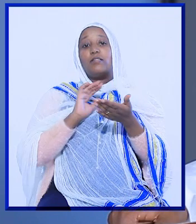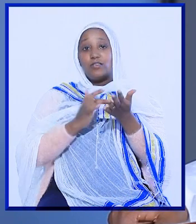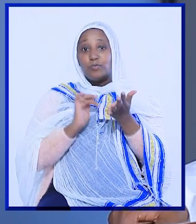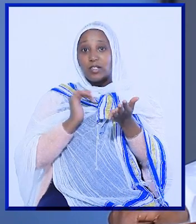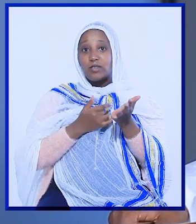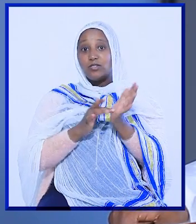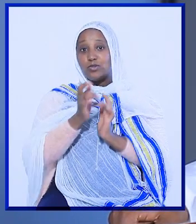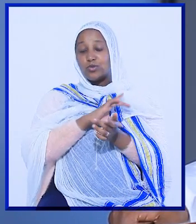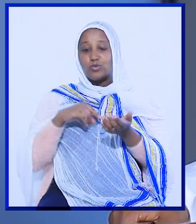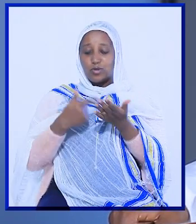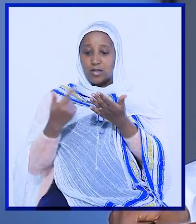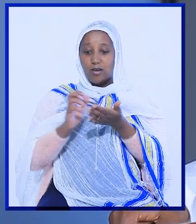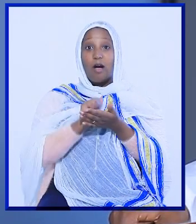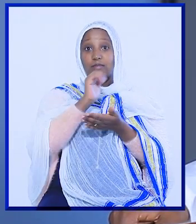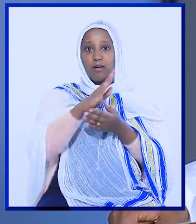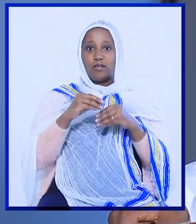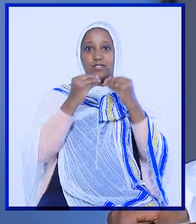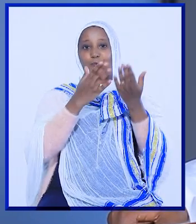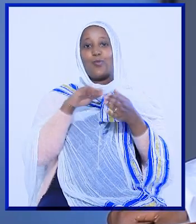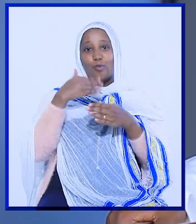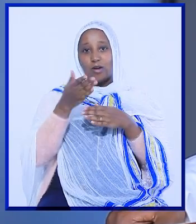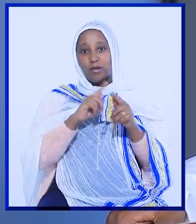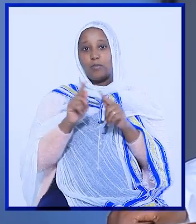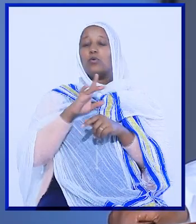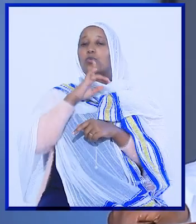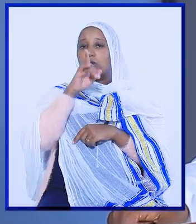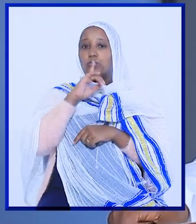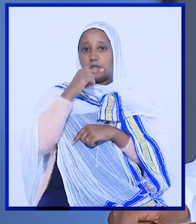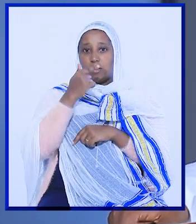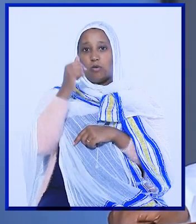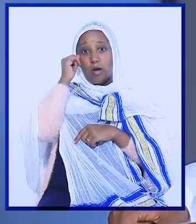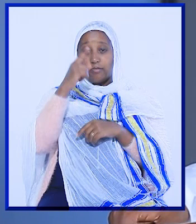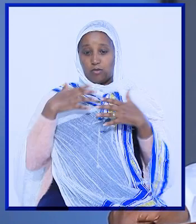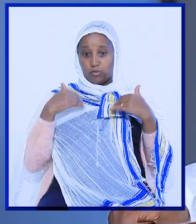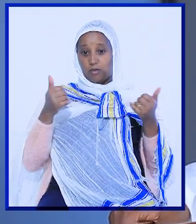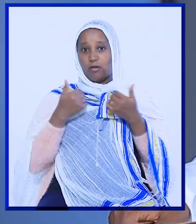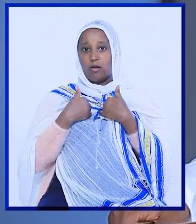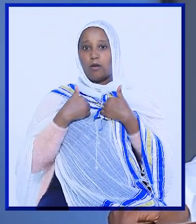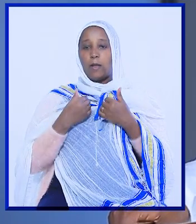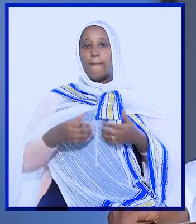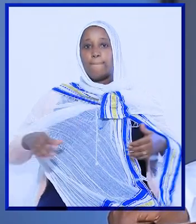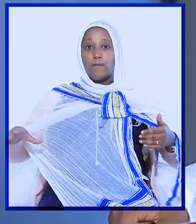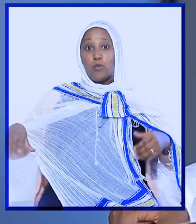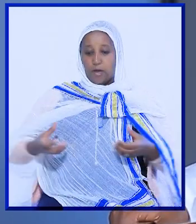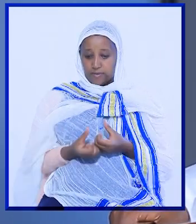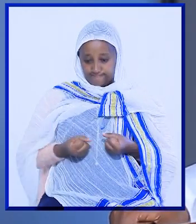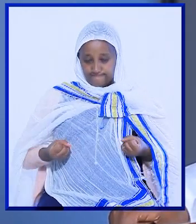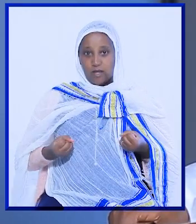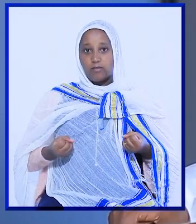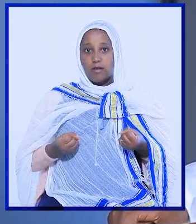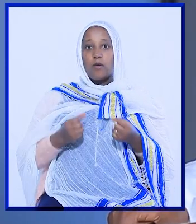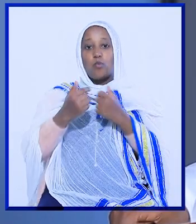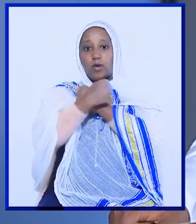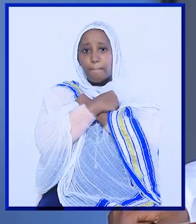ጌታችን መድኃኒታችን ኢየሱስ ክርስቶስ ይህን አደራ ከሰጠው በኋላ ደግሞ እውነት እውነት እልሃለሁ አንተ ጎልማሳ ሳለህ ወገብህን በገዛ ራስ